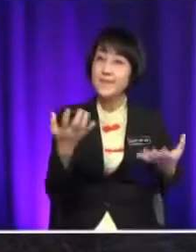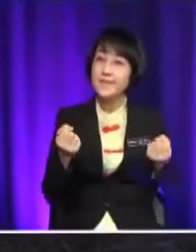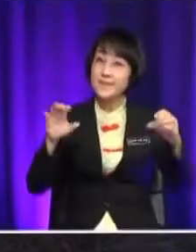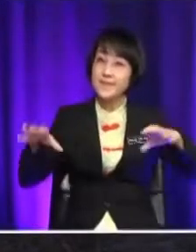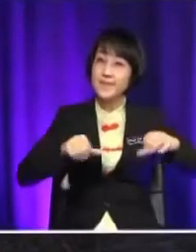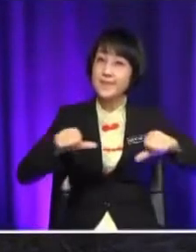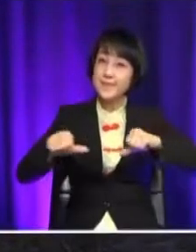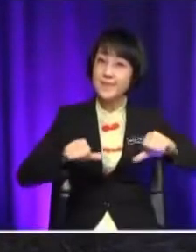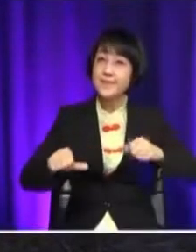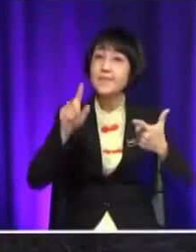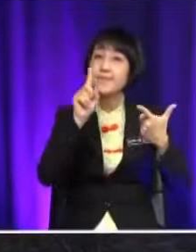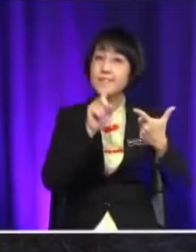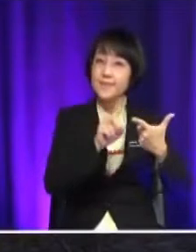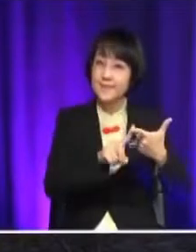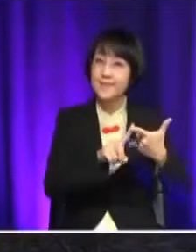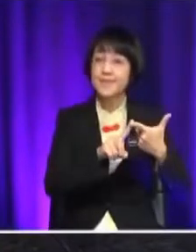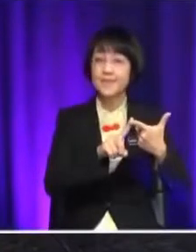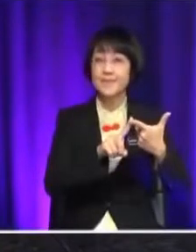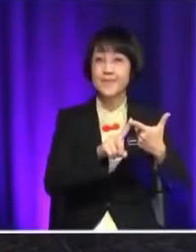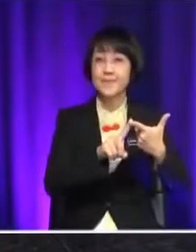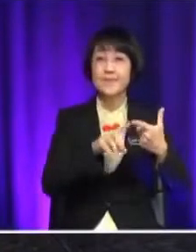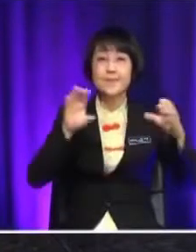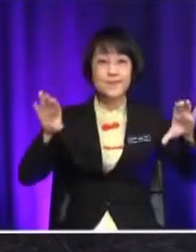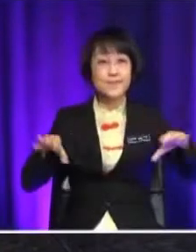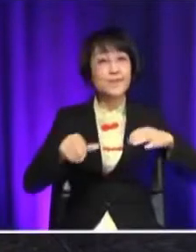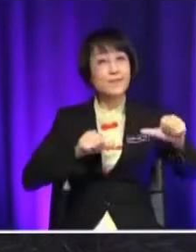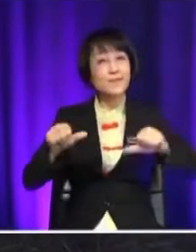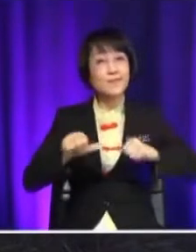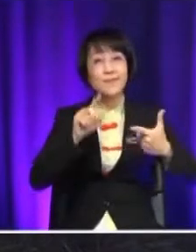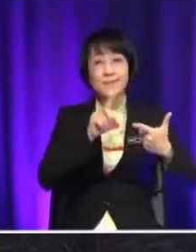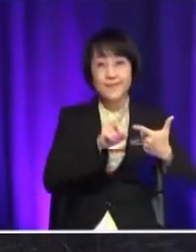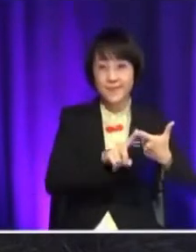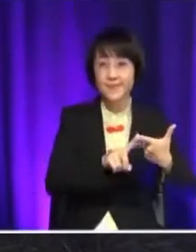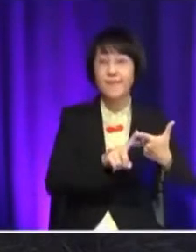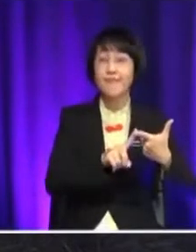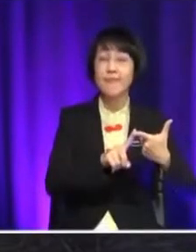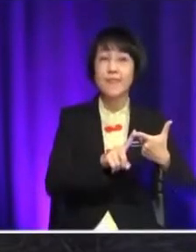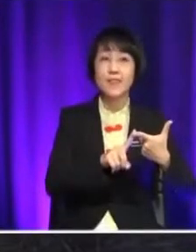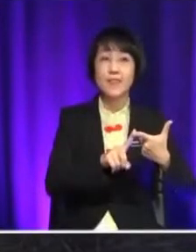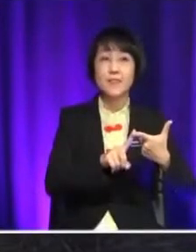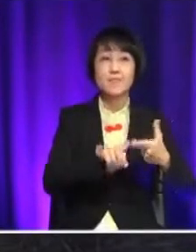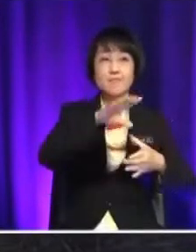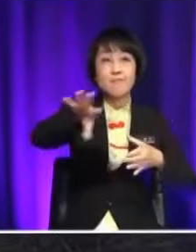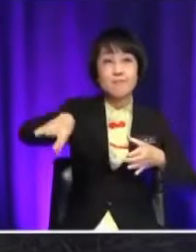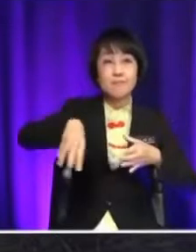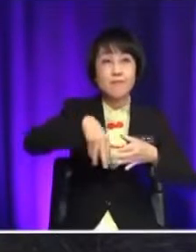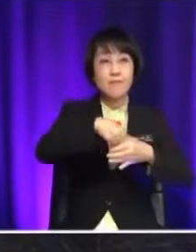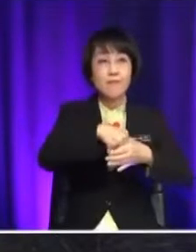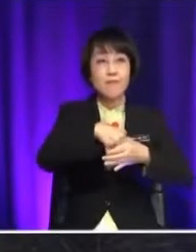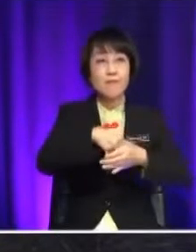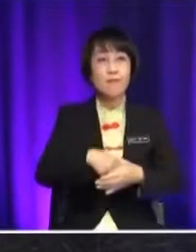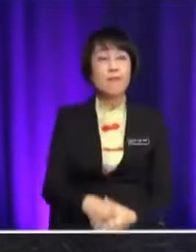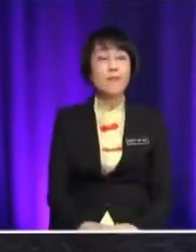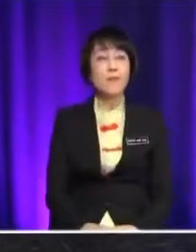aktiviti yang kedua. Kita buat aktiviti yang kedua ya. Segmen yang yang melibatkan audio yang